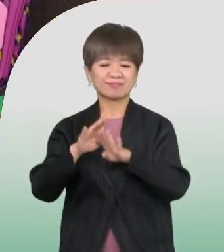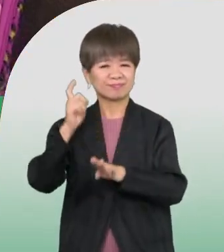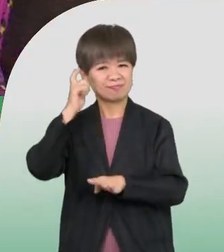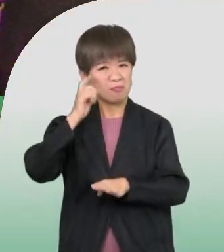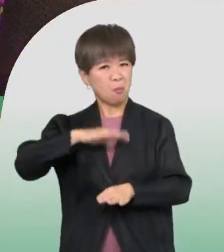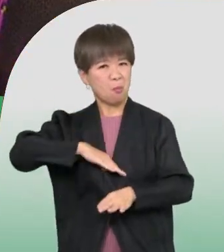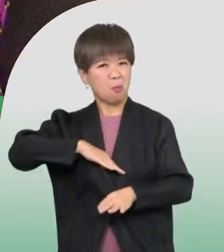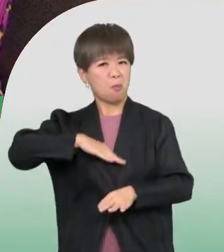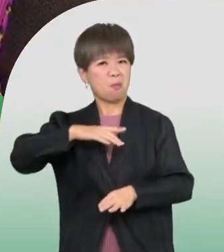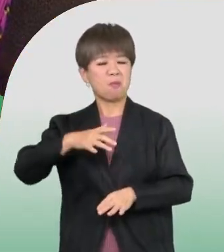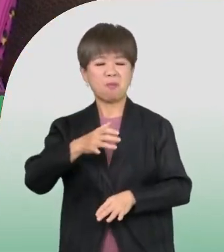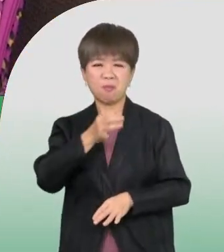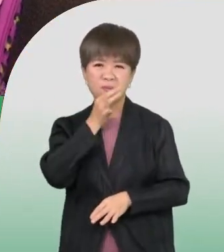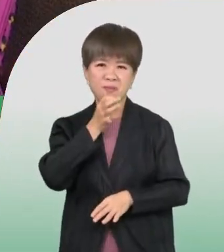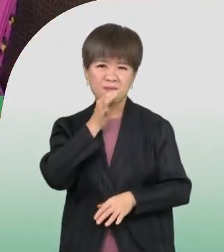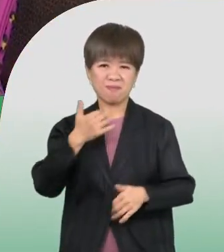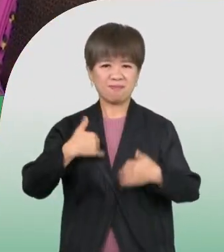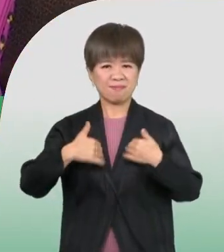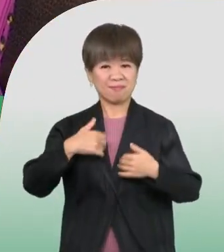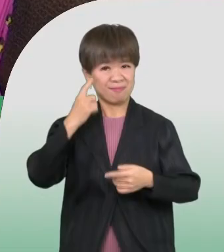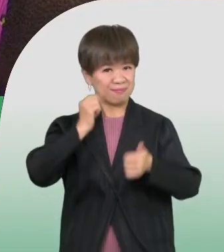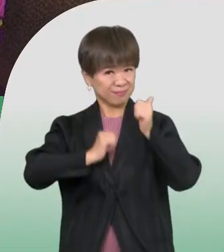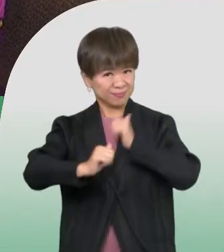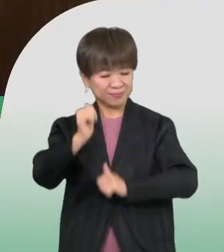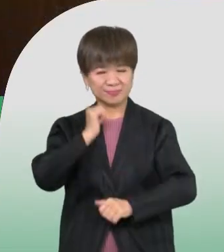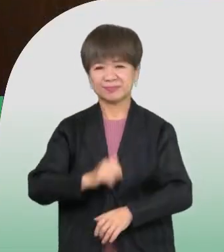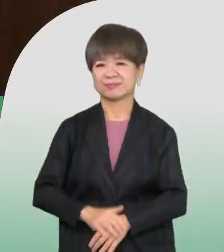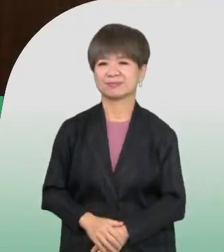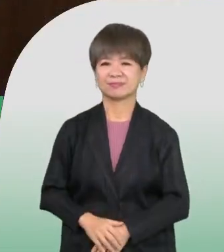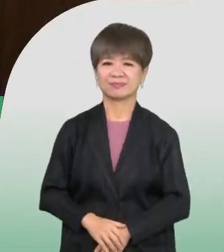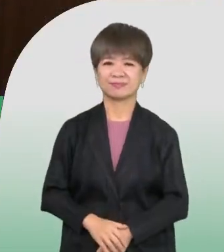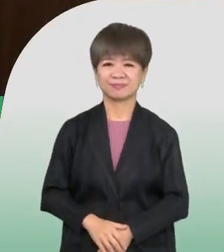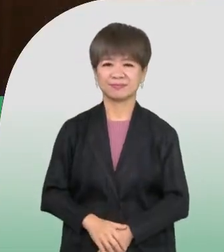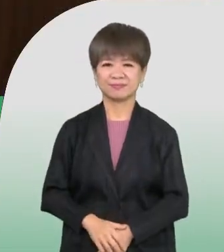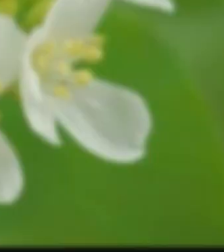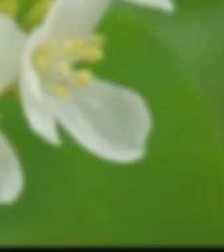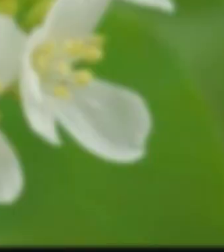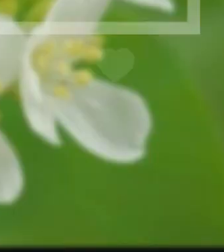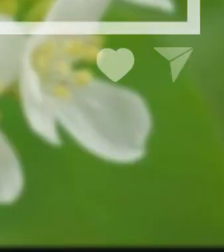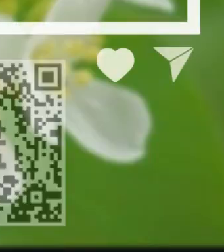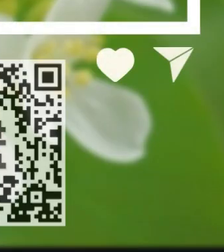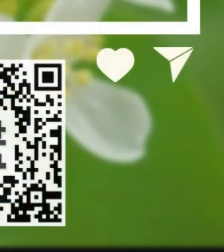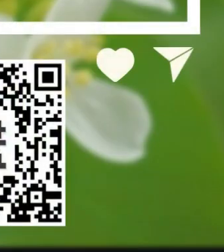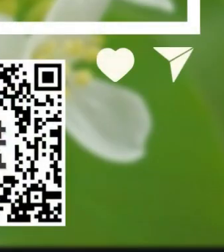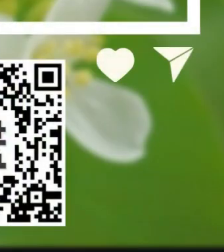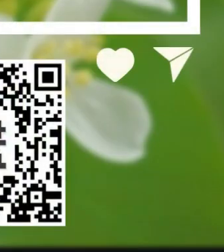留下困难填补下嘅回忆。下架新闻罗文泰，桃园报道。